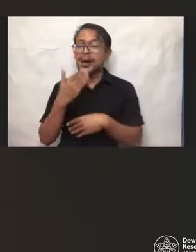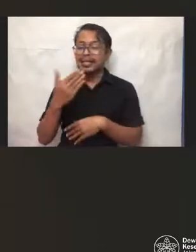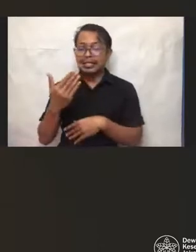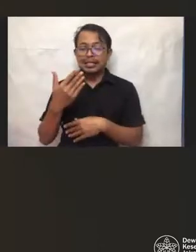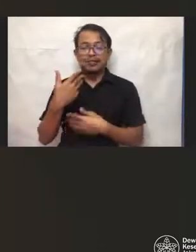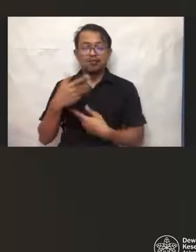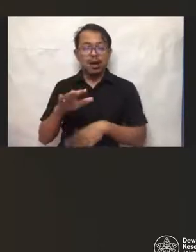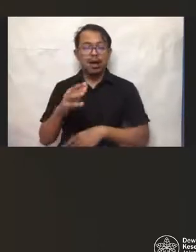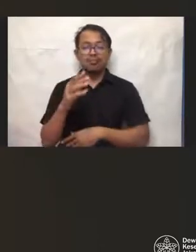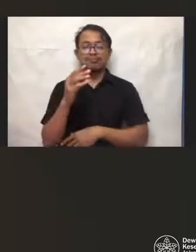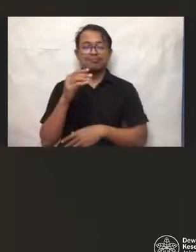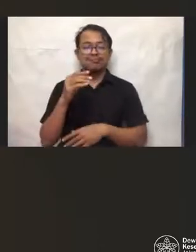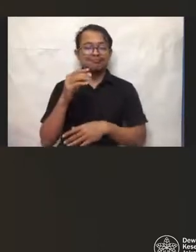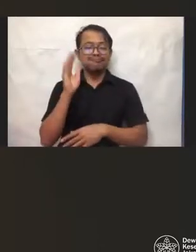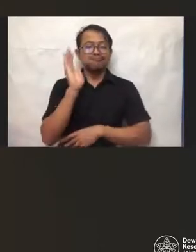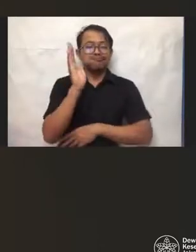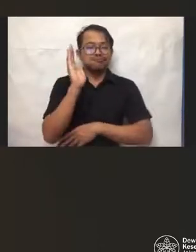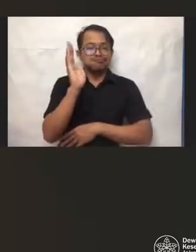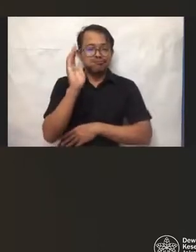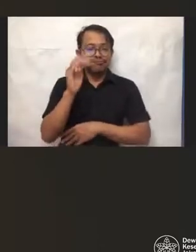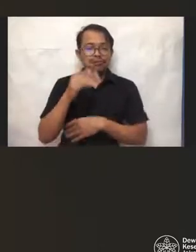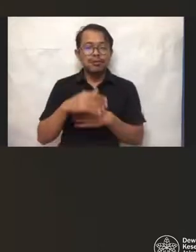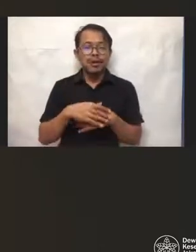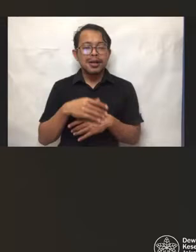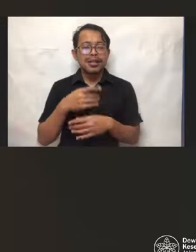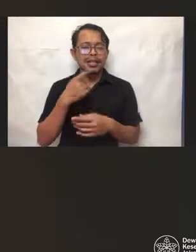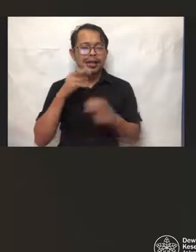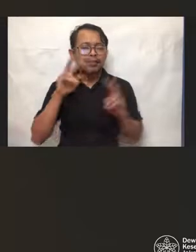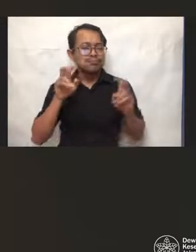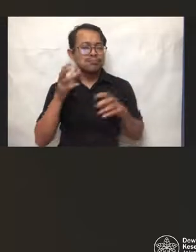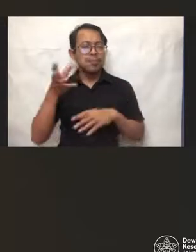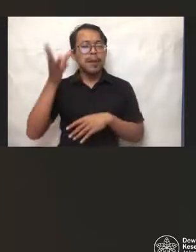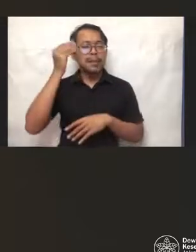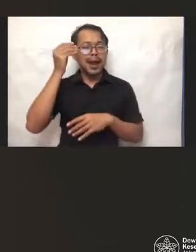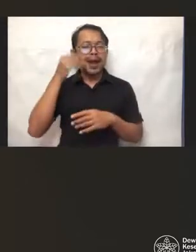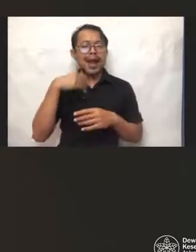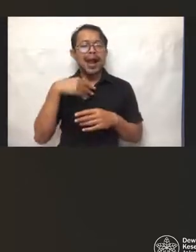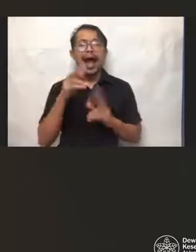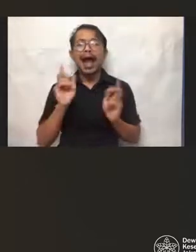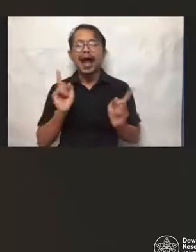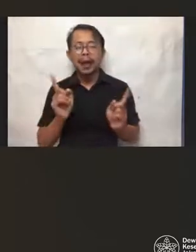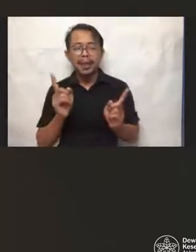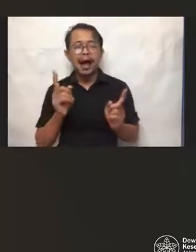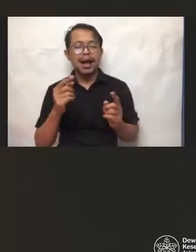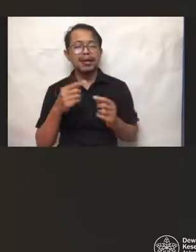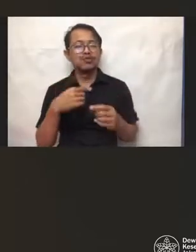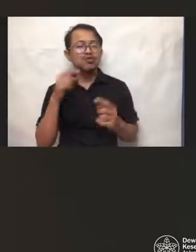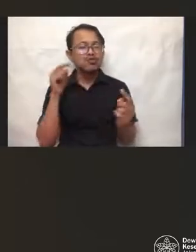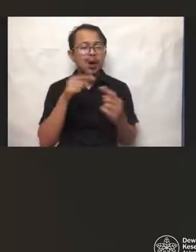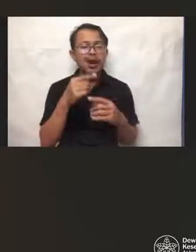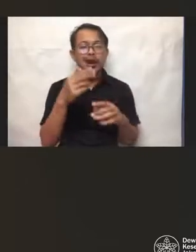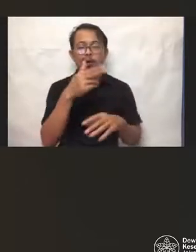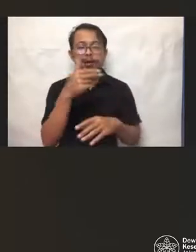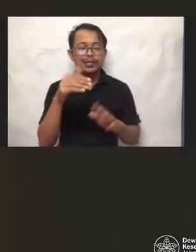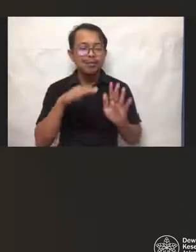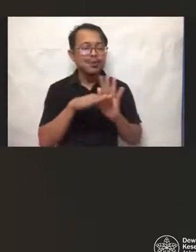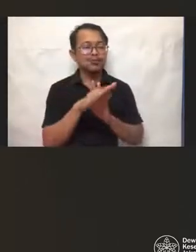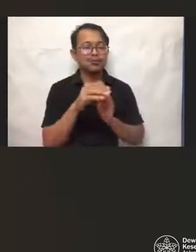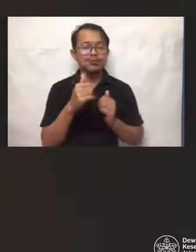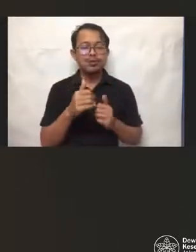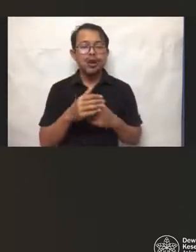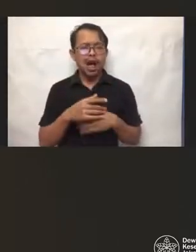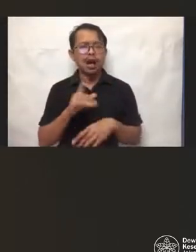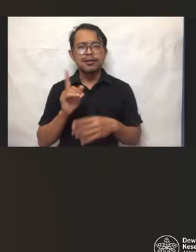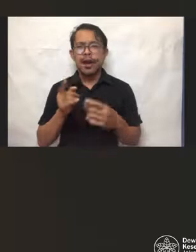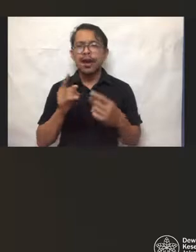sore ini bertajuk penguatan literasi agama mewujudkan Indonesia maju dengan beberapa pokok penting ya. Mungkin saya tidak akan menyimpulkan, tapi ada